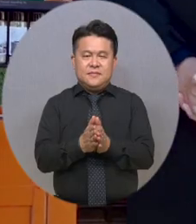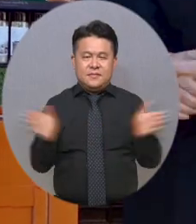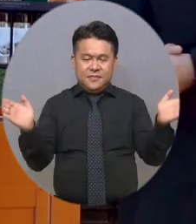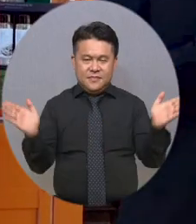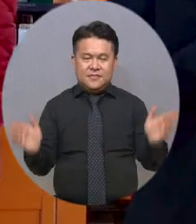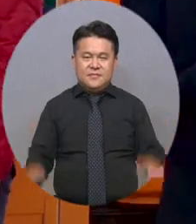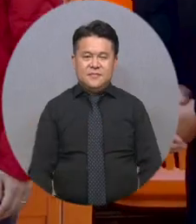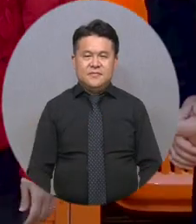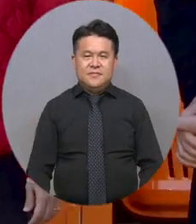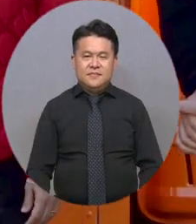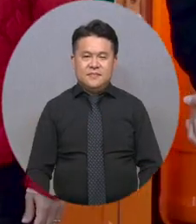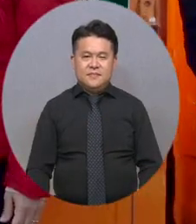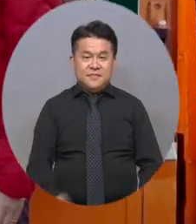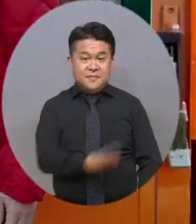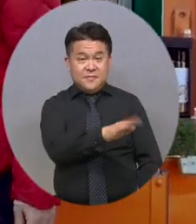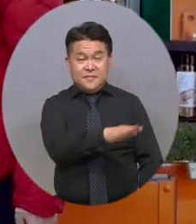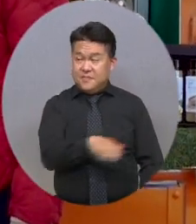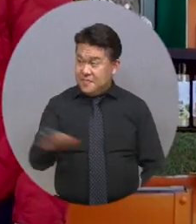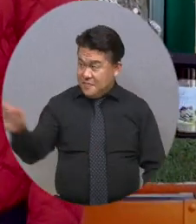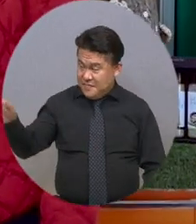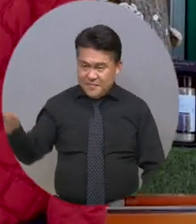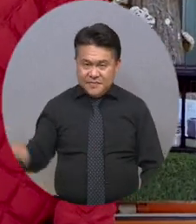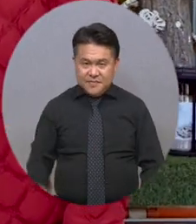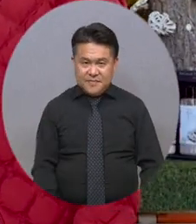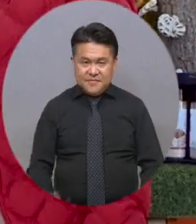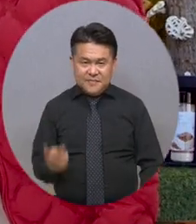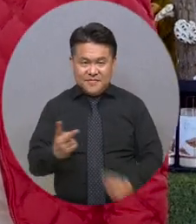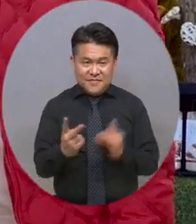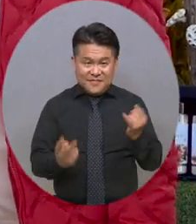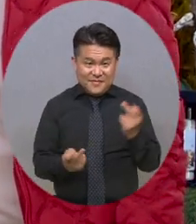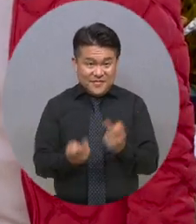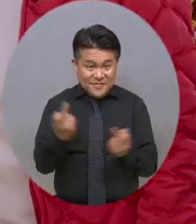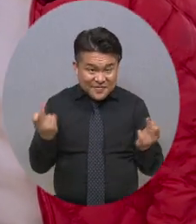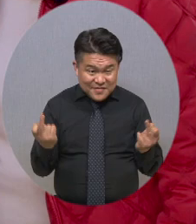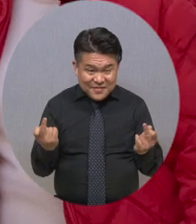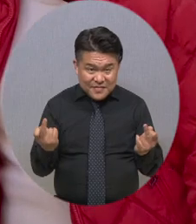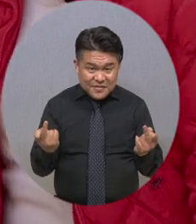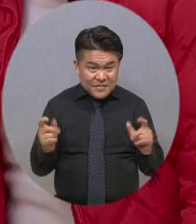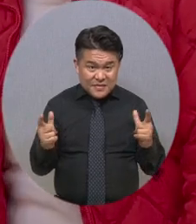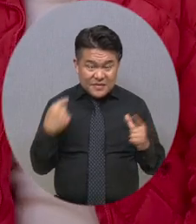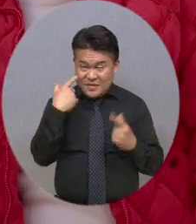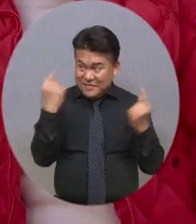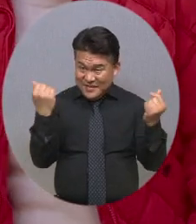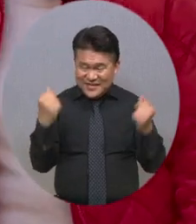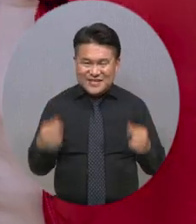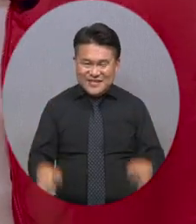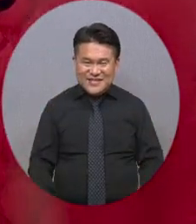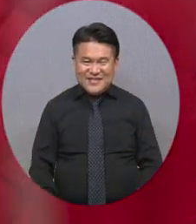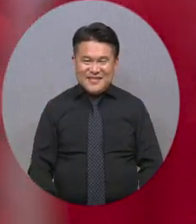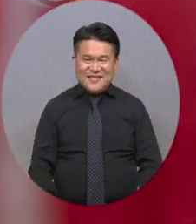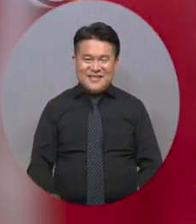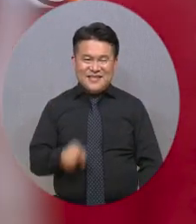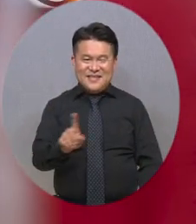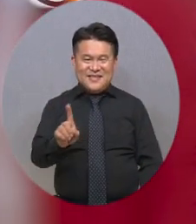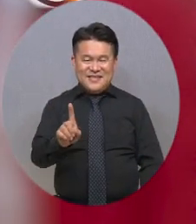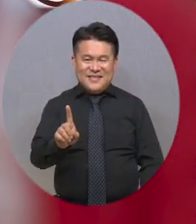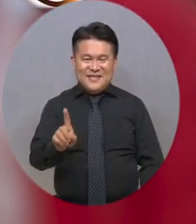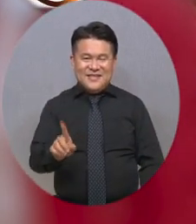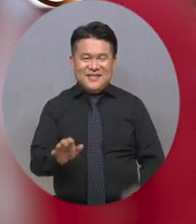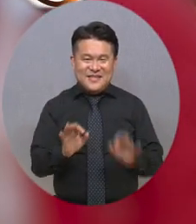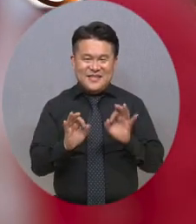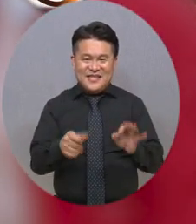시작! 정윤씨! 네! 정태씨! 네, 예. 두 분 형제야? 아니요. 아, 예, 닮았어요. 아, 닮았어요? 네. 자, 이거